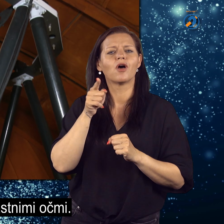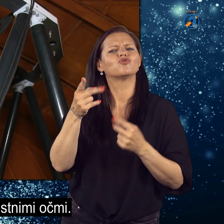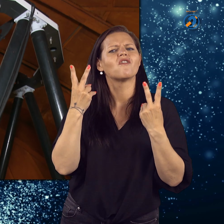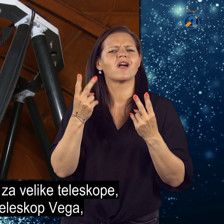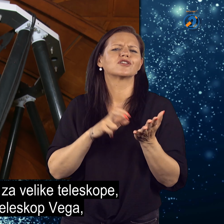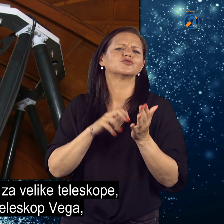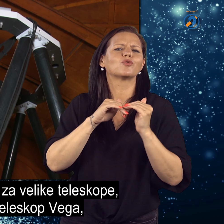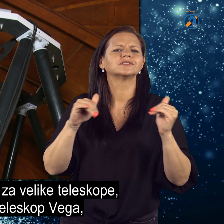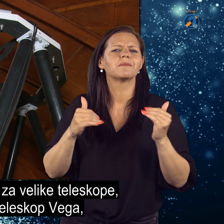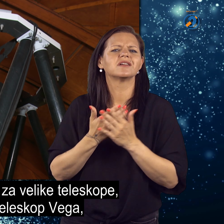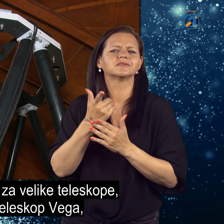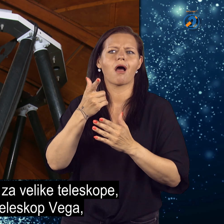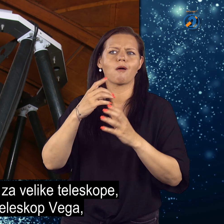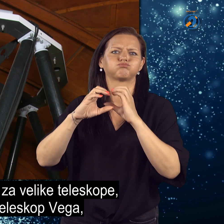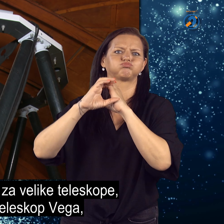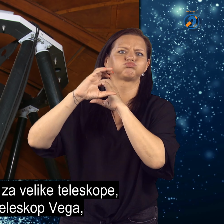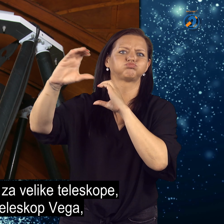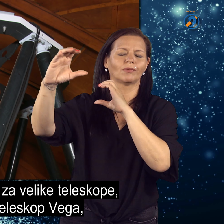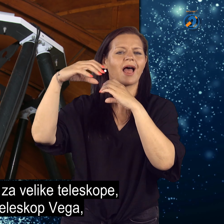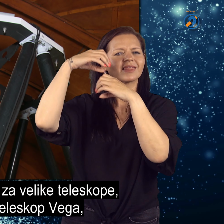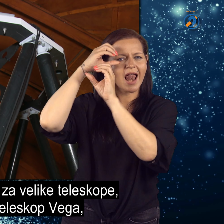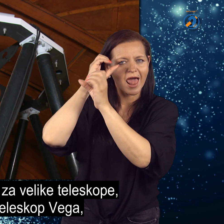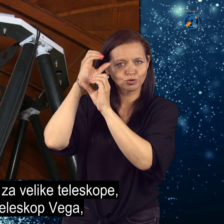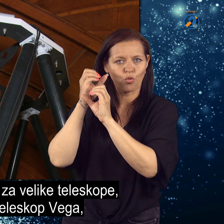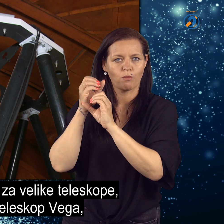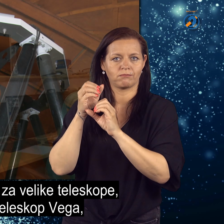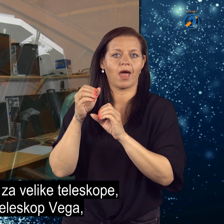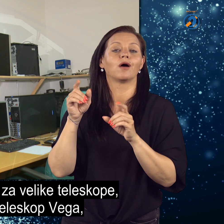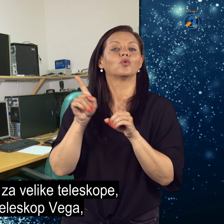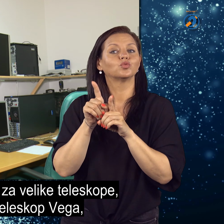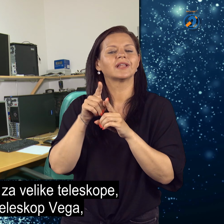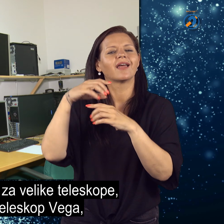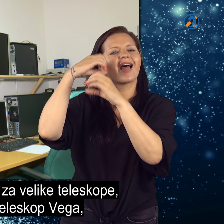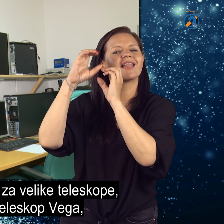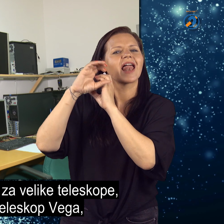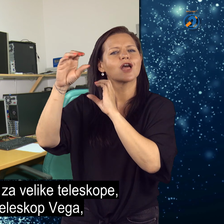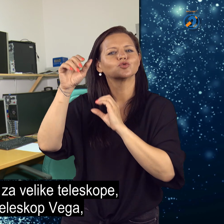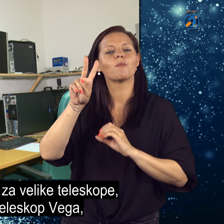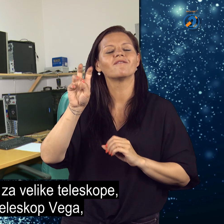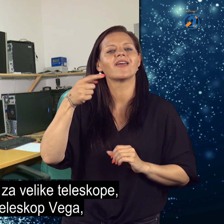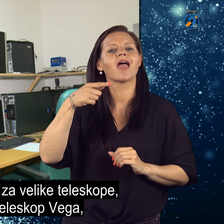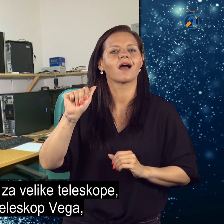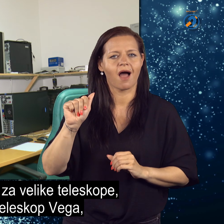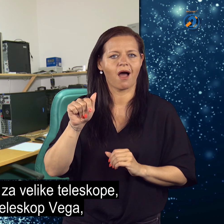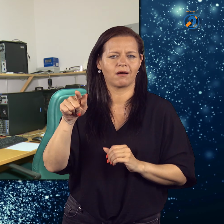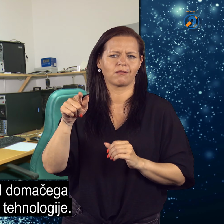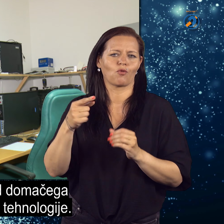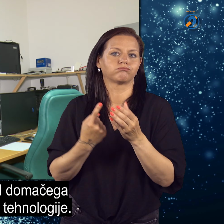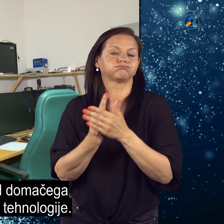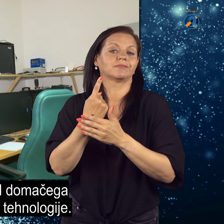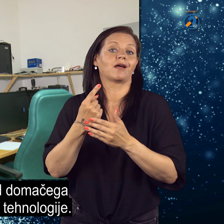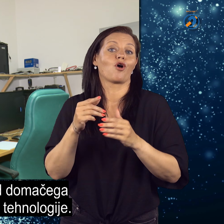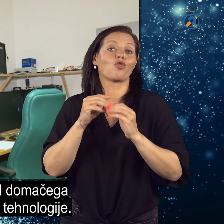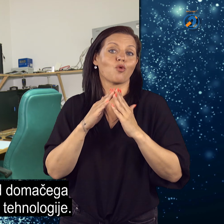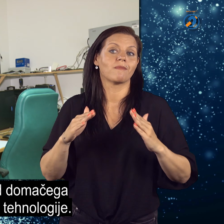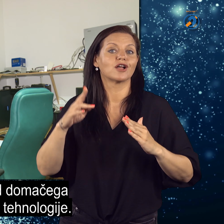To velja še zlasti za velike teleskope, kot je tudi teleskop Vega, ki je plot domačega znanja in tehnologije,